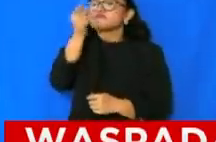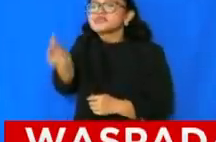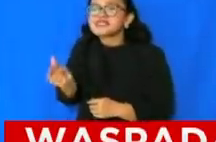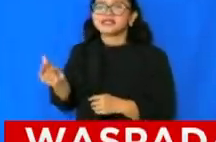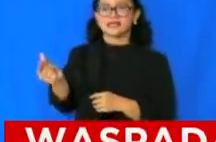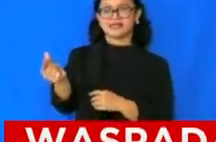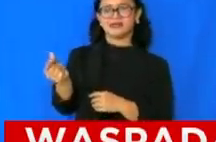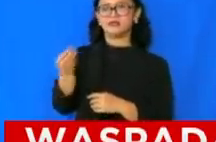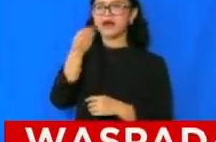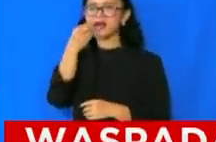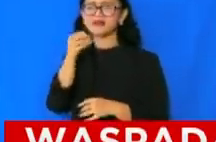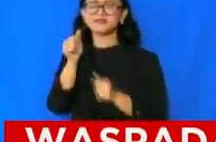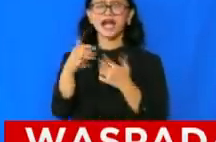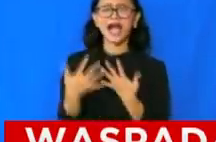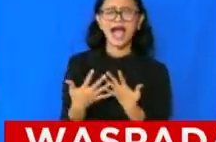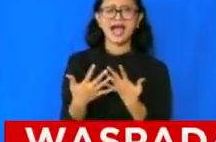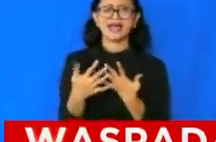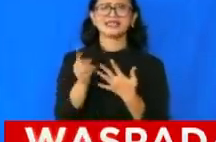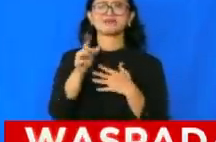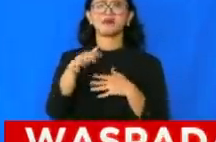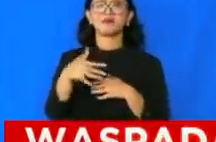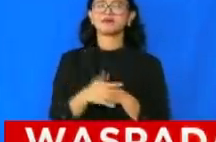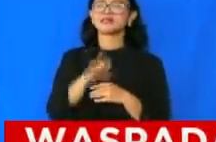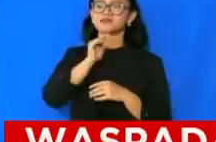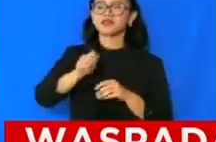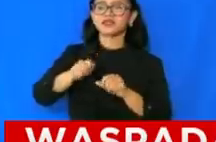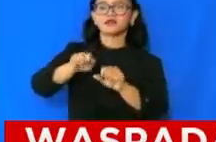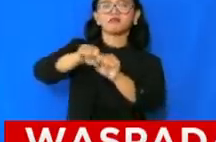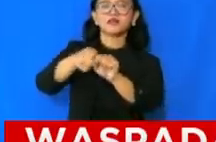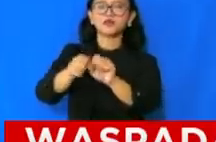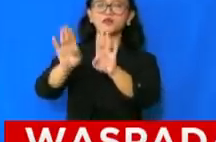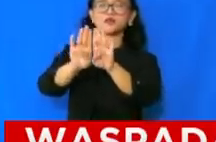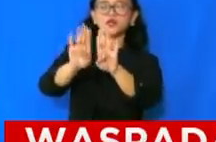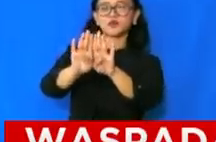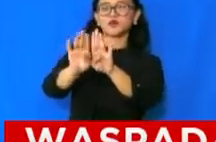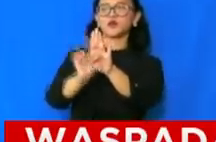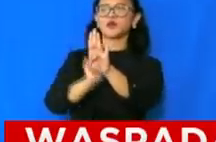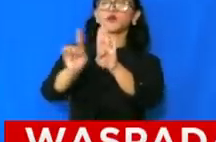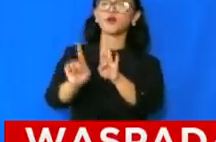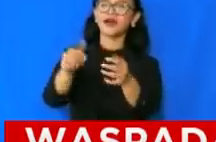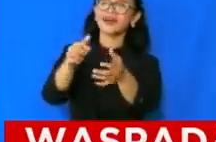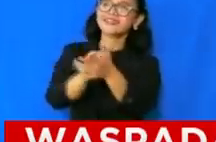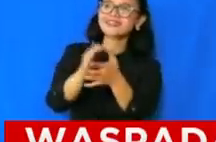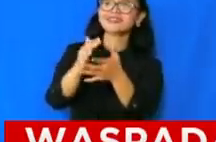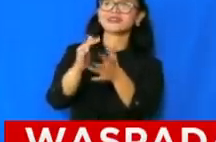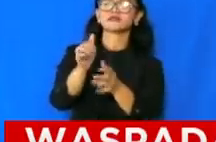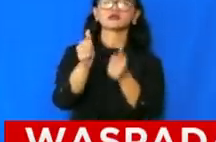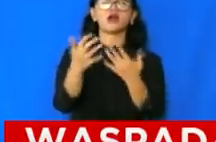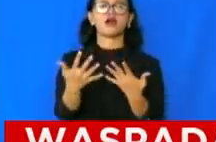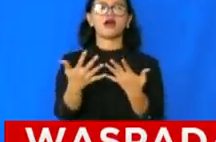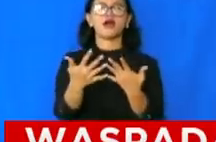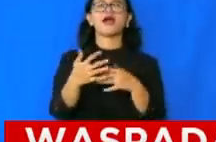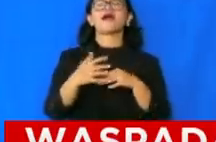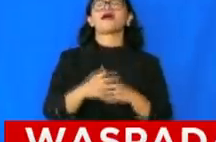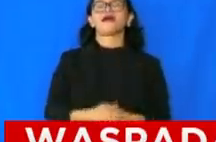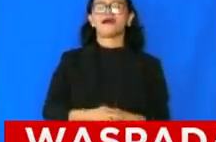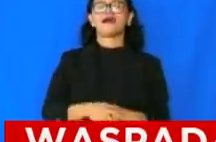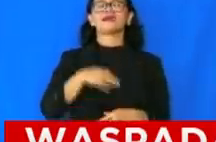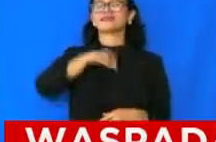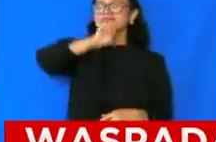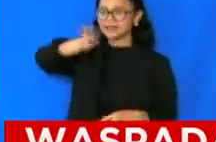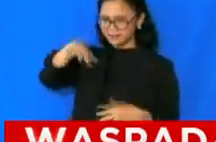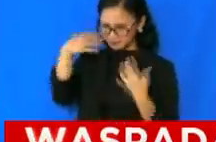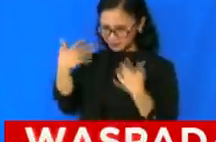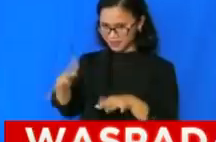ada Atlantis dipenjara misalnya ia mengatakan lanjut sampai pintu saja Terlewatkan karena saya katakan tapi isolasi ini atau lem kontak